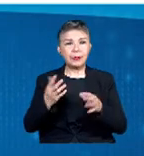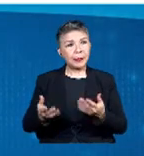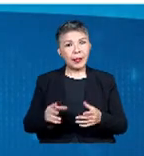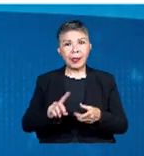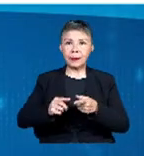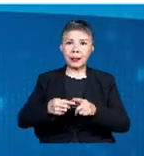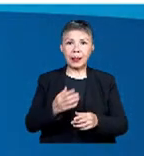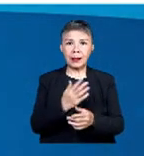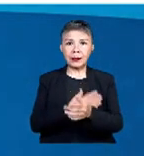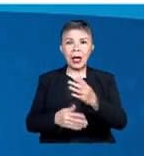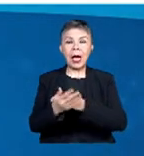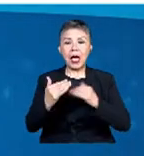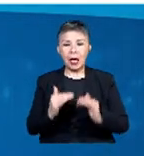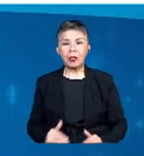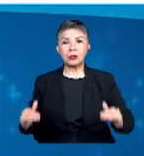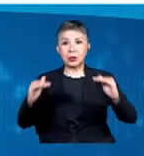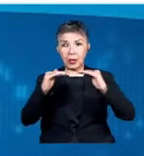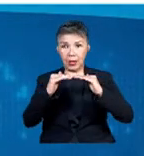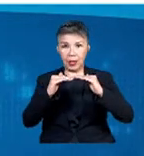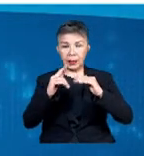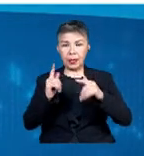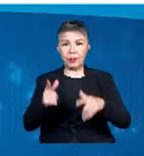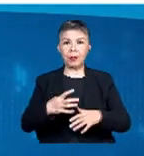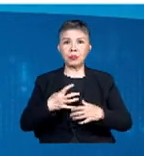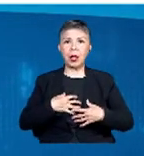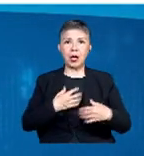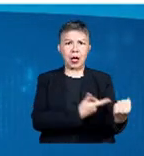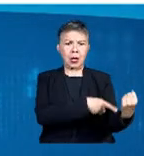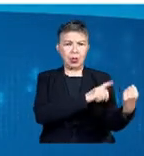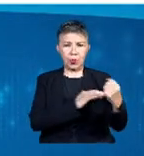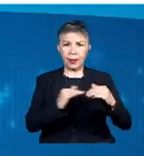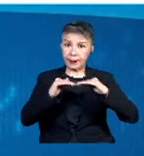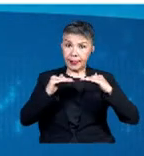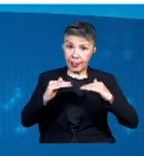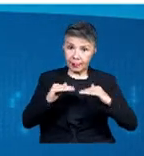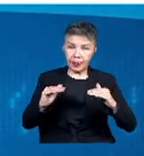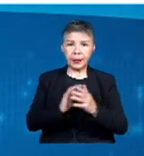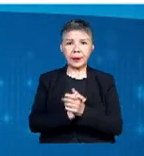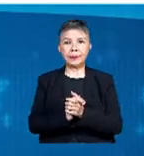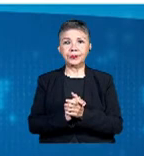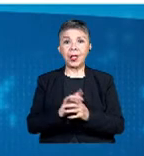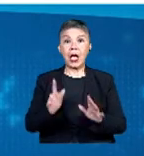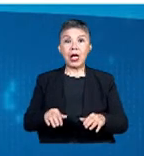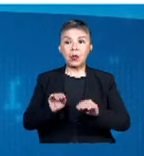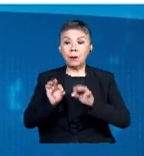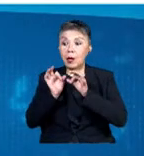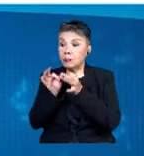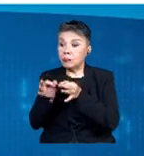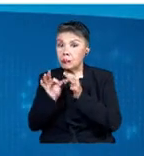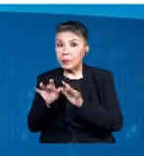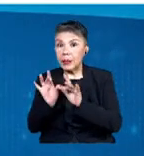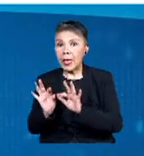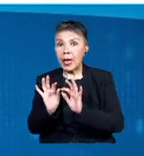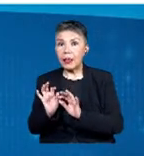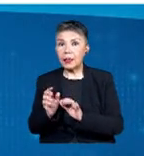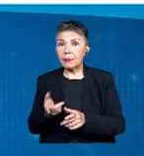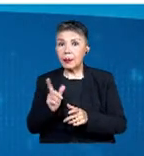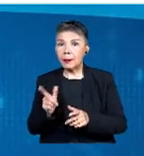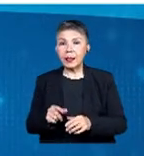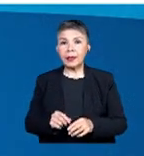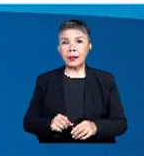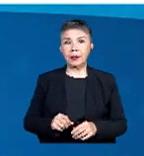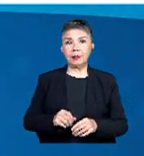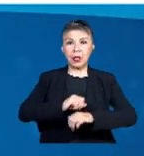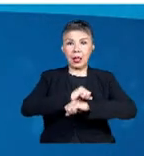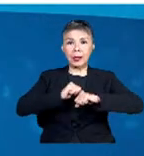di sini harus setara, bagaimana mereka juga punya kemampuan yang sama. Lalu kalau untuk pembinaan atletnya seperti apa, Pak, di Kota